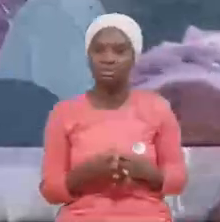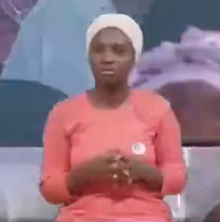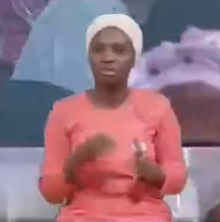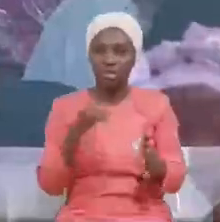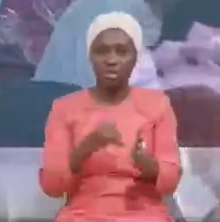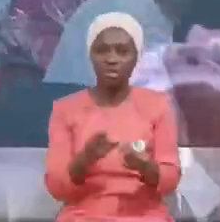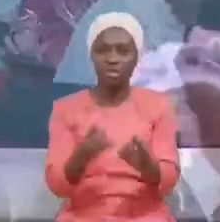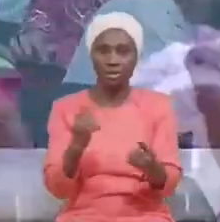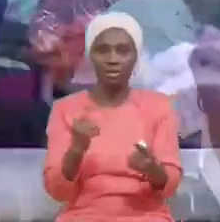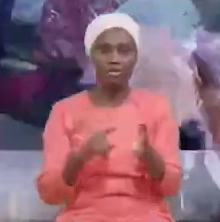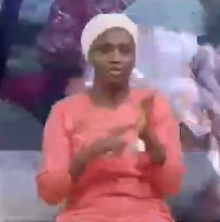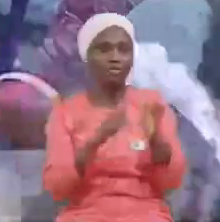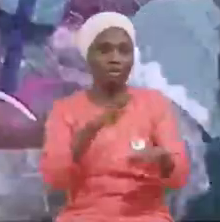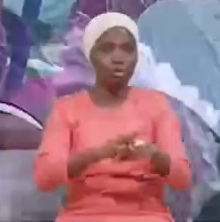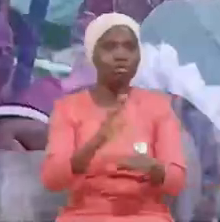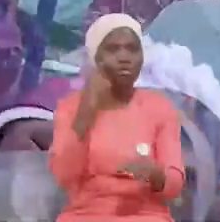ça se manifeste sur ton visage.